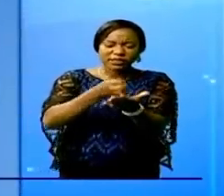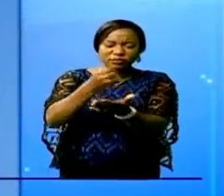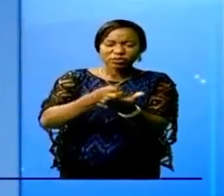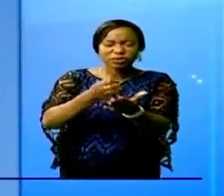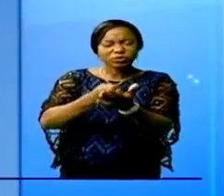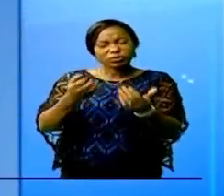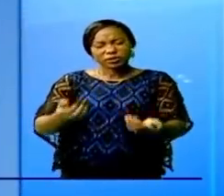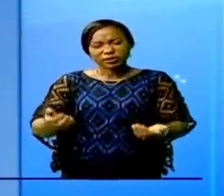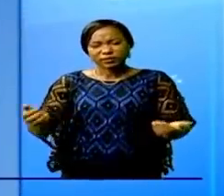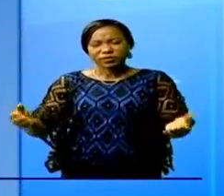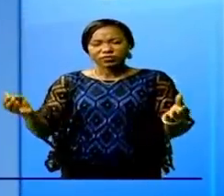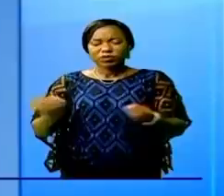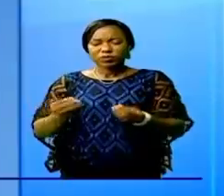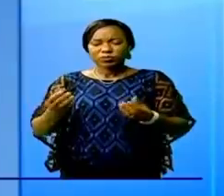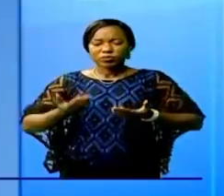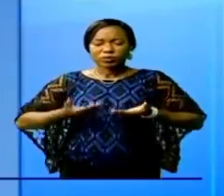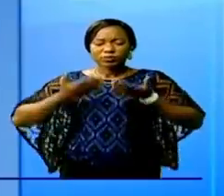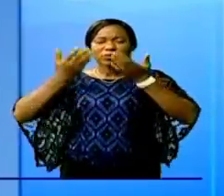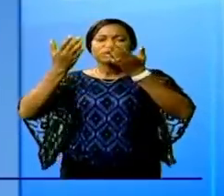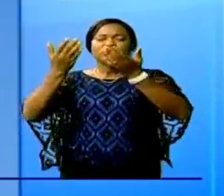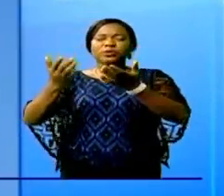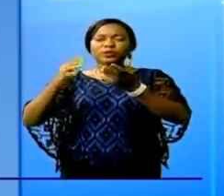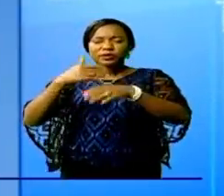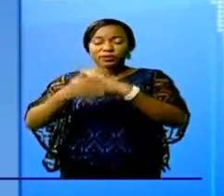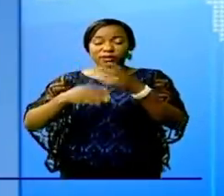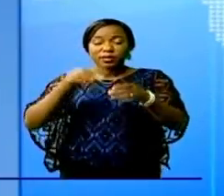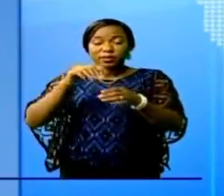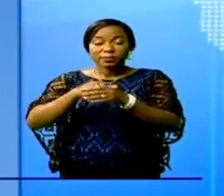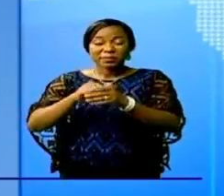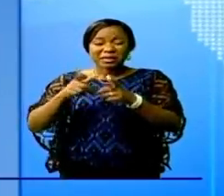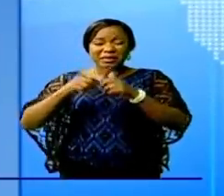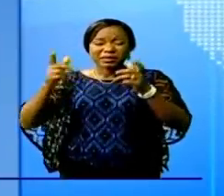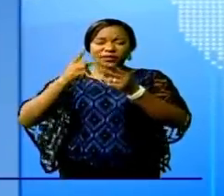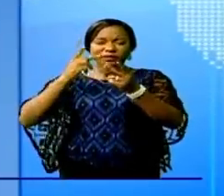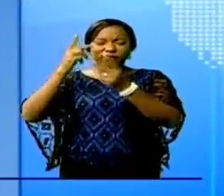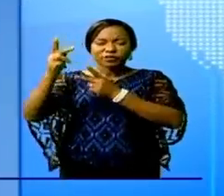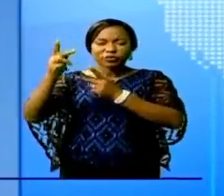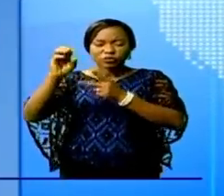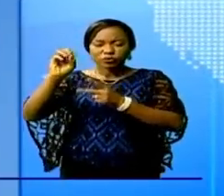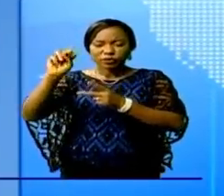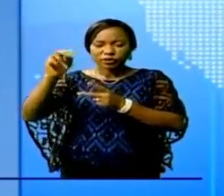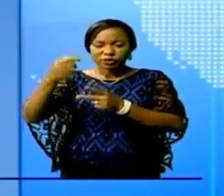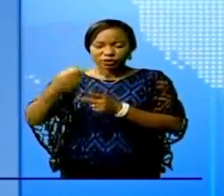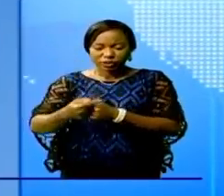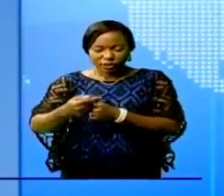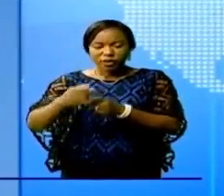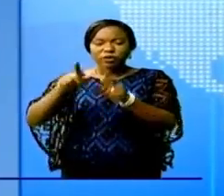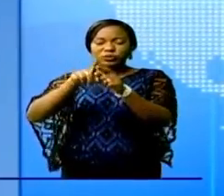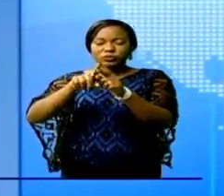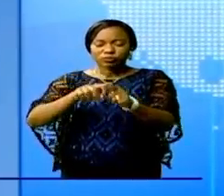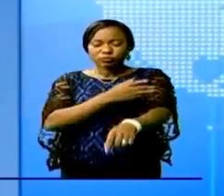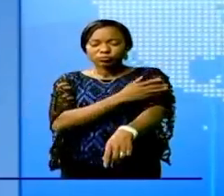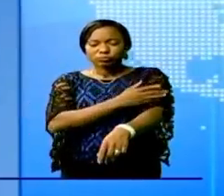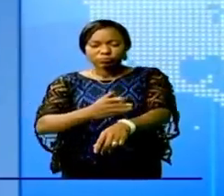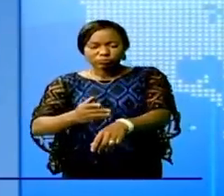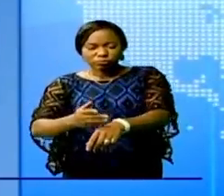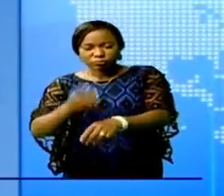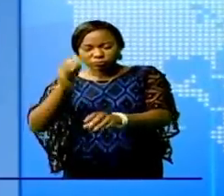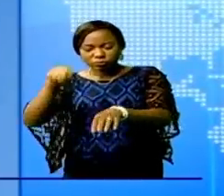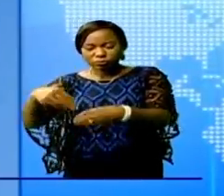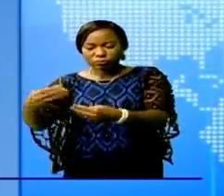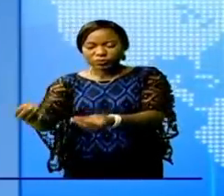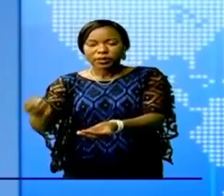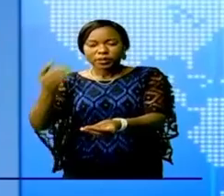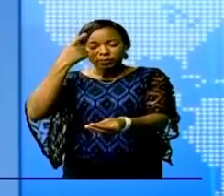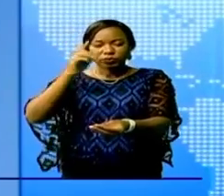plaidoyer fait par l'organisation internationale World Vision auprès du gouvernement congolais. La révision à la hausse des allocations pour ces